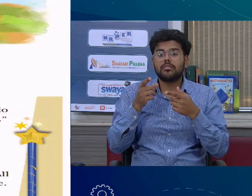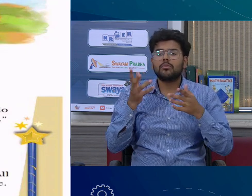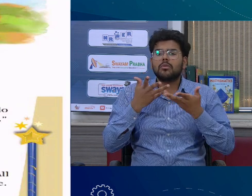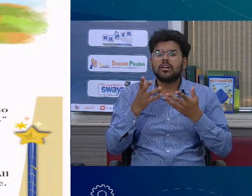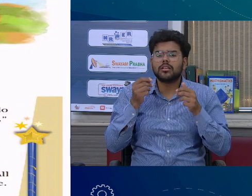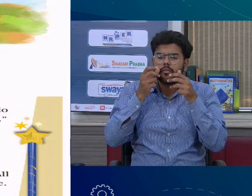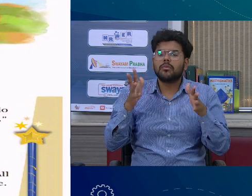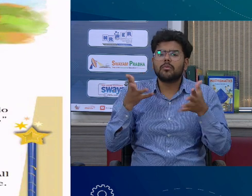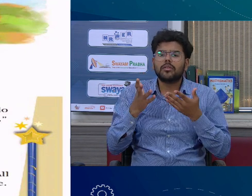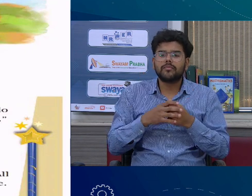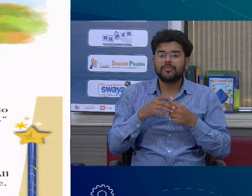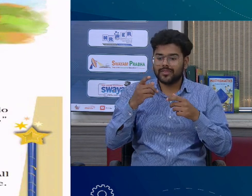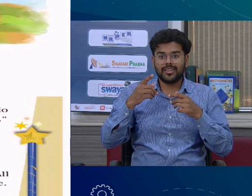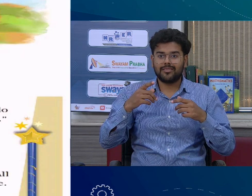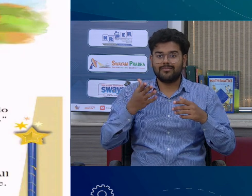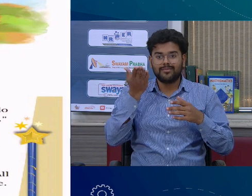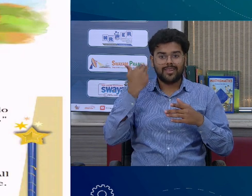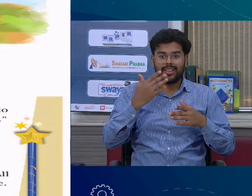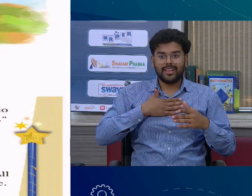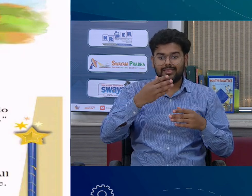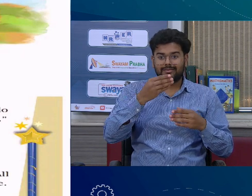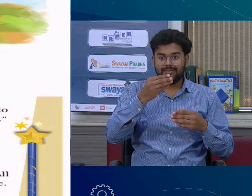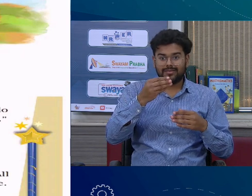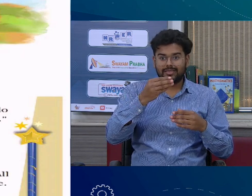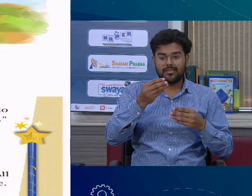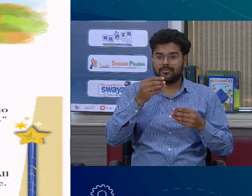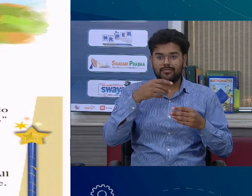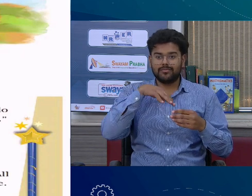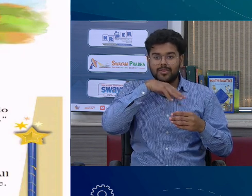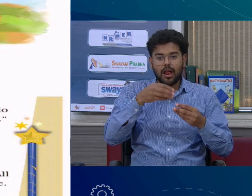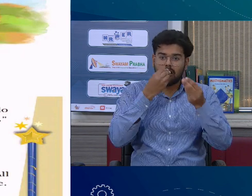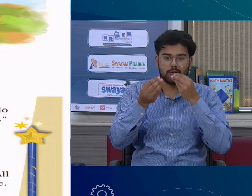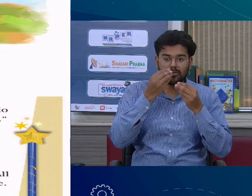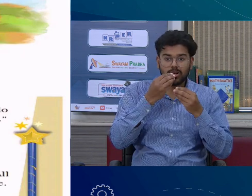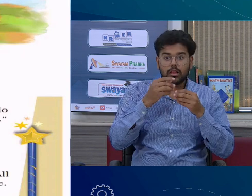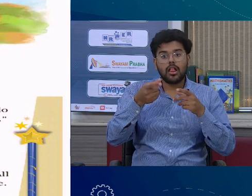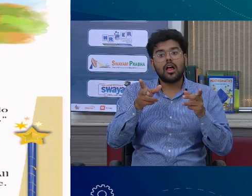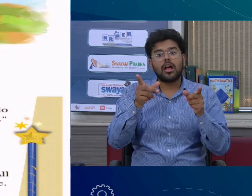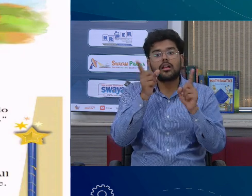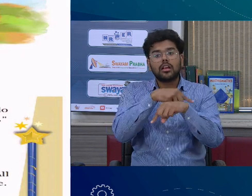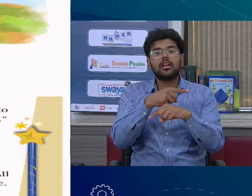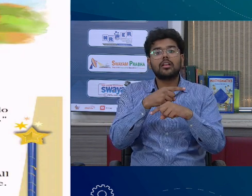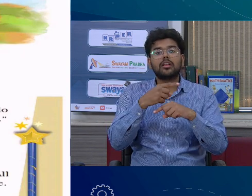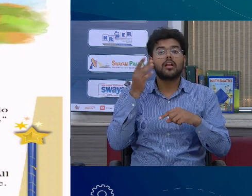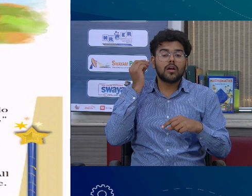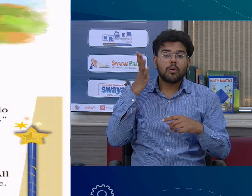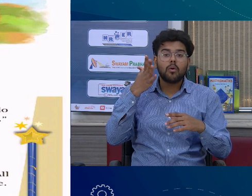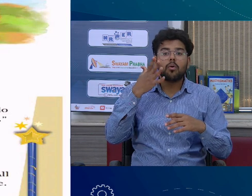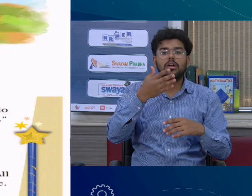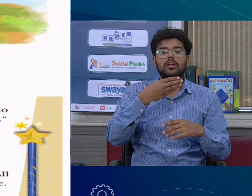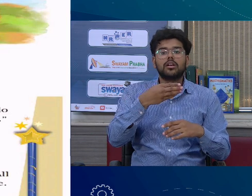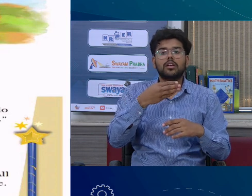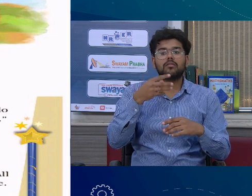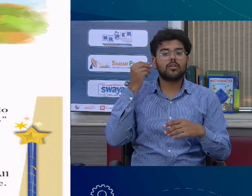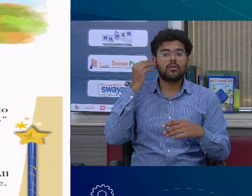जो पत्ते उसके पास हरे भरे पहले के थे, जो सब बकरी खा गए थे, उसके बदले में उसके पास सोने के बने पत्ते